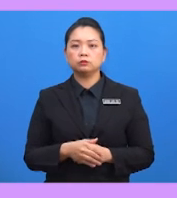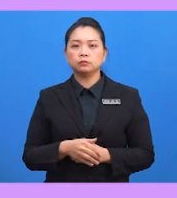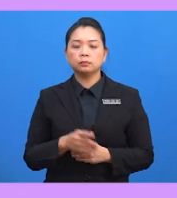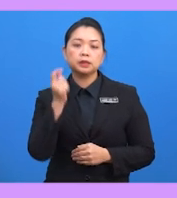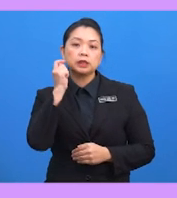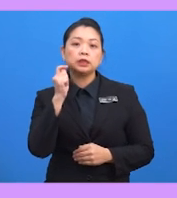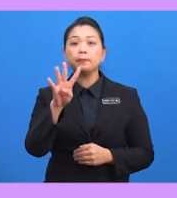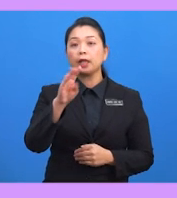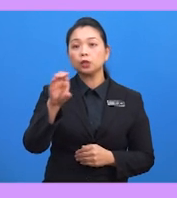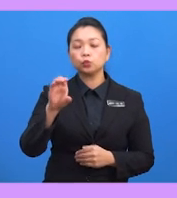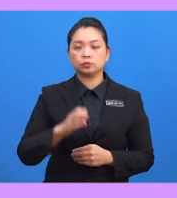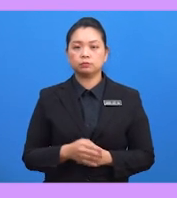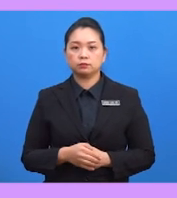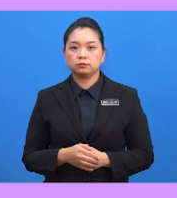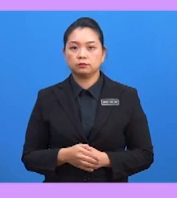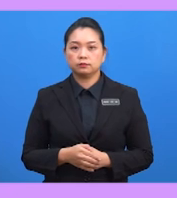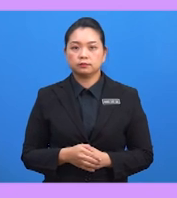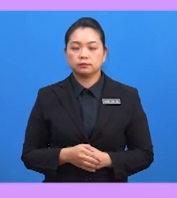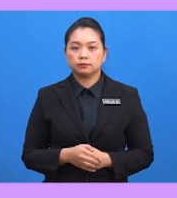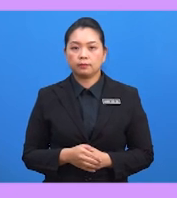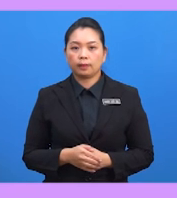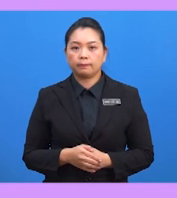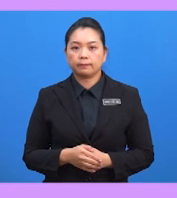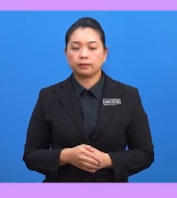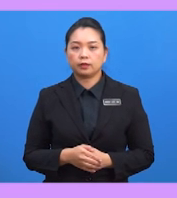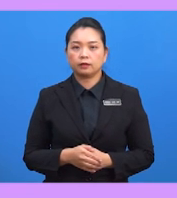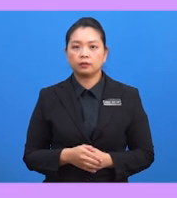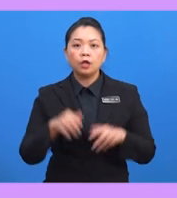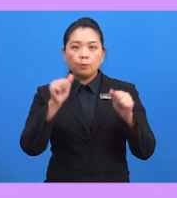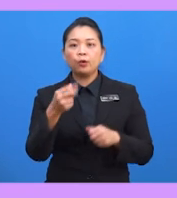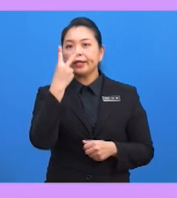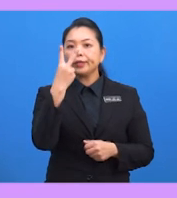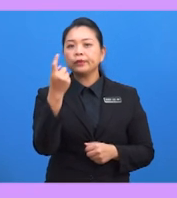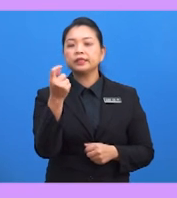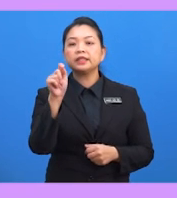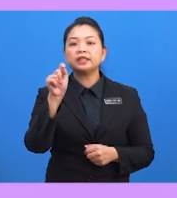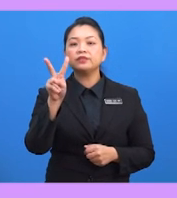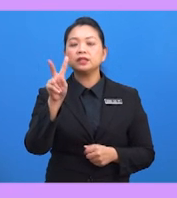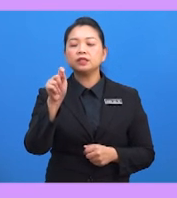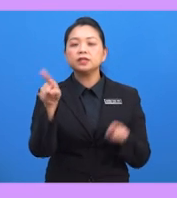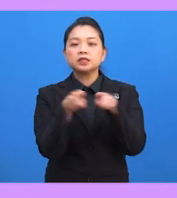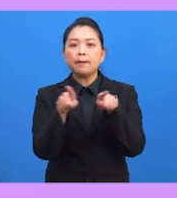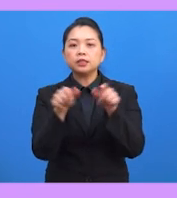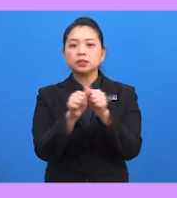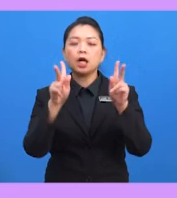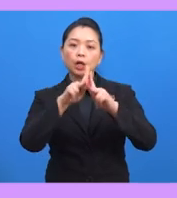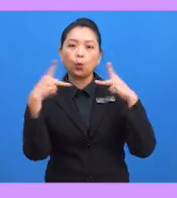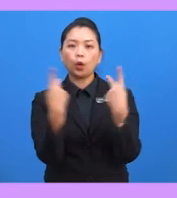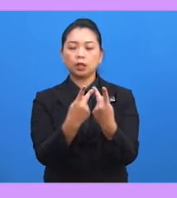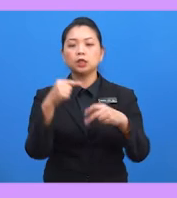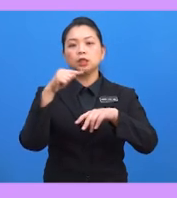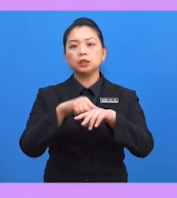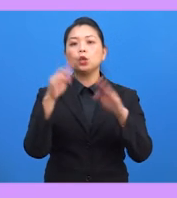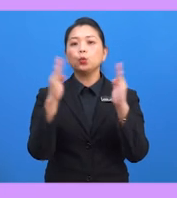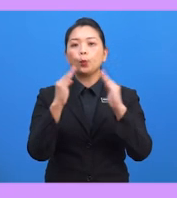berbanding RM400 pada asalnya. Encik Saiful boleh menonton televisyen bersama keluarga di rumah